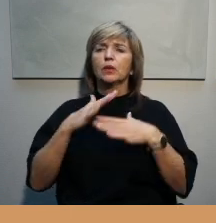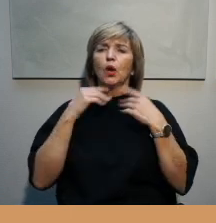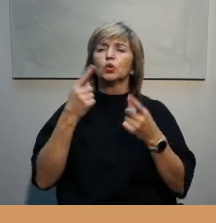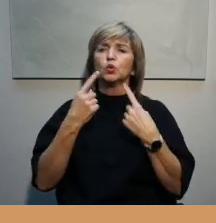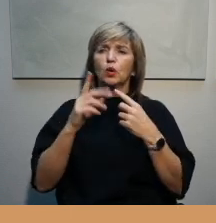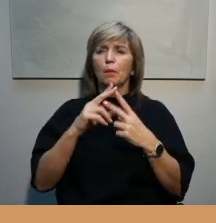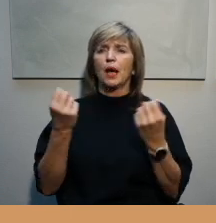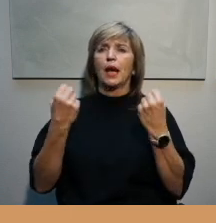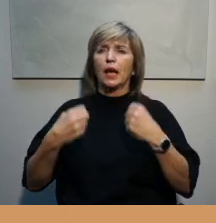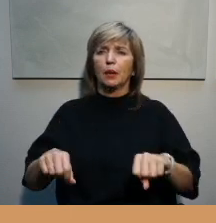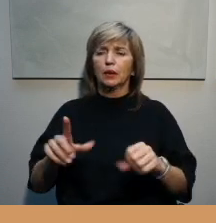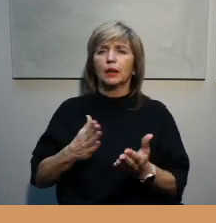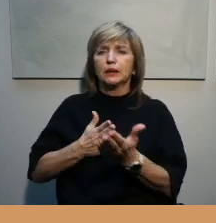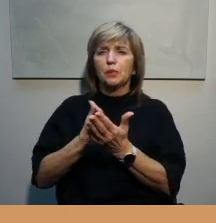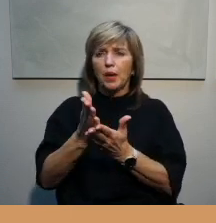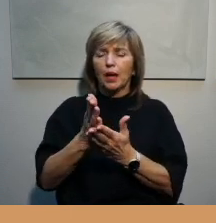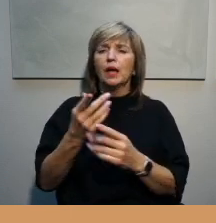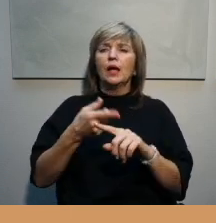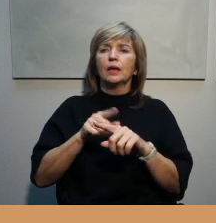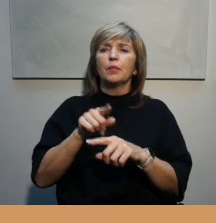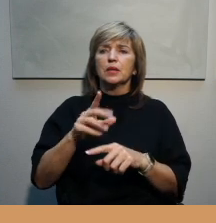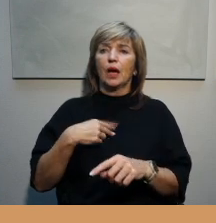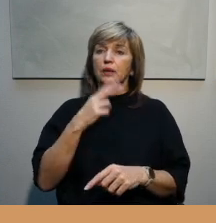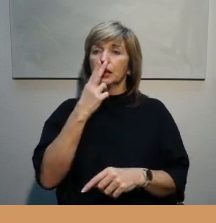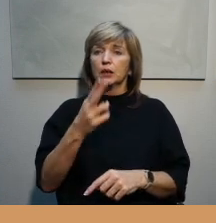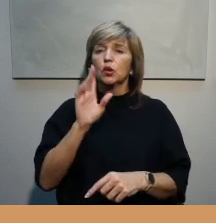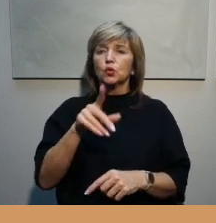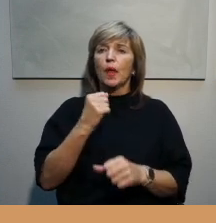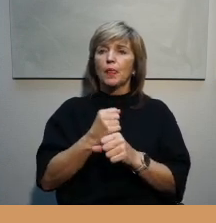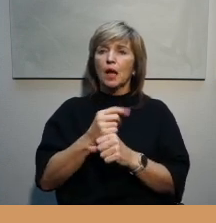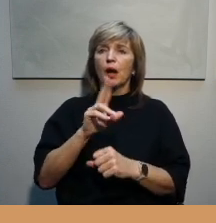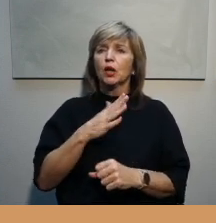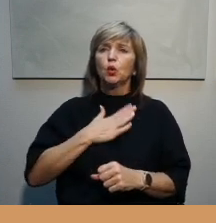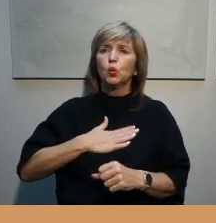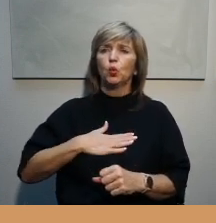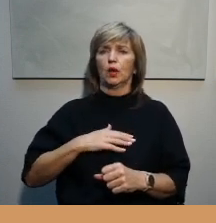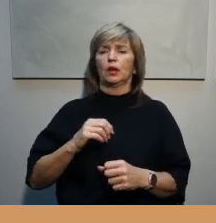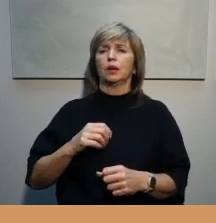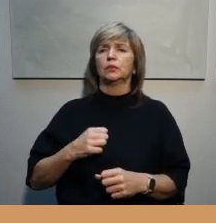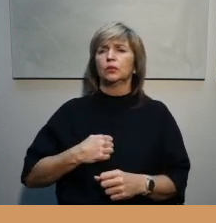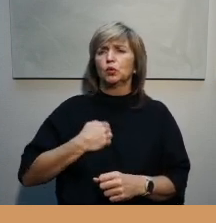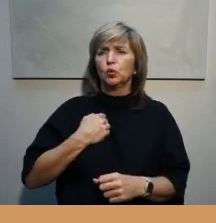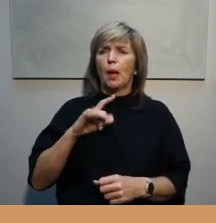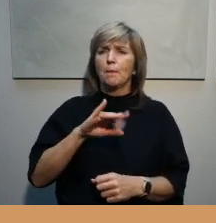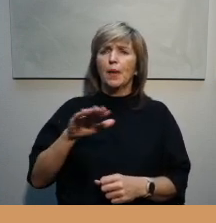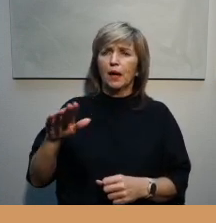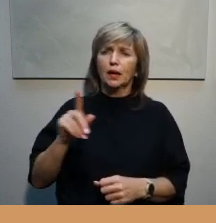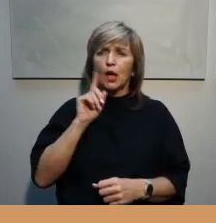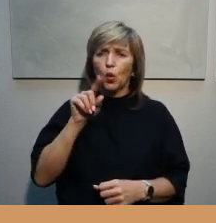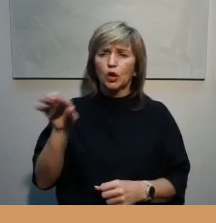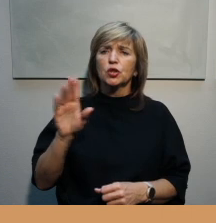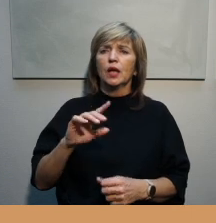par rehabilitācijas pieeju. Tādēļ arī tas, kā es skatos uz darbu ar ļoti, ļoti sarežģītiem jauniešiem,